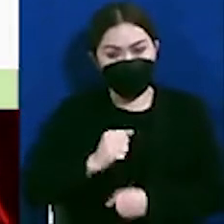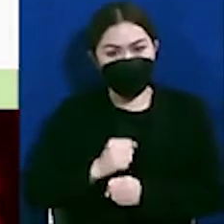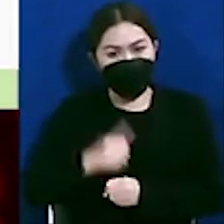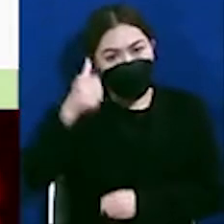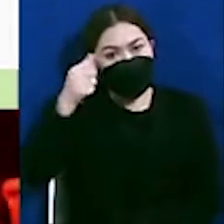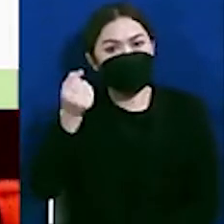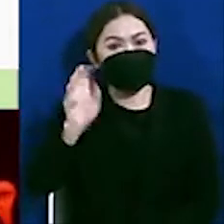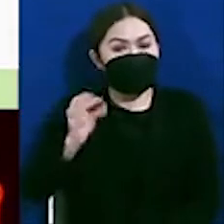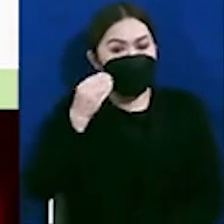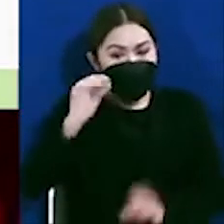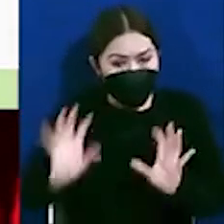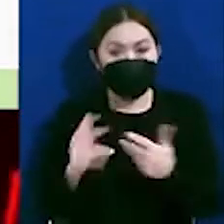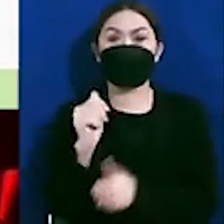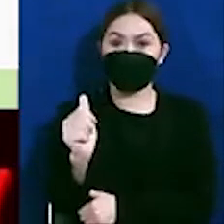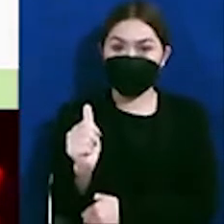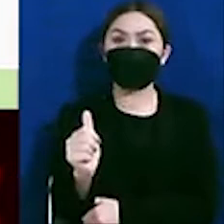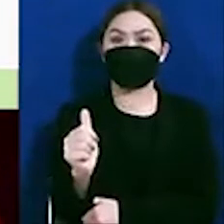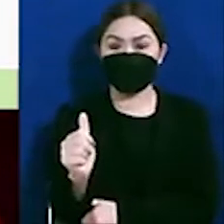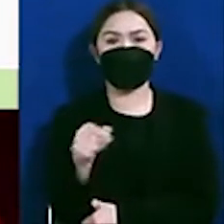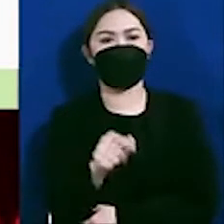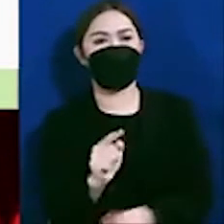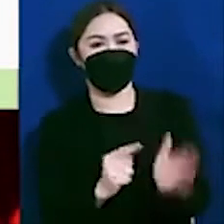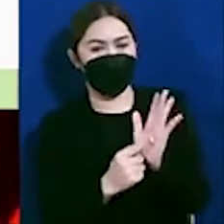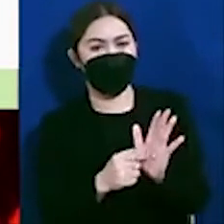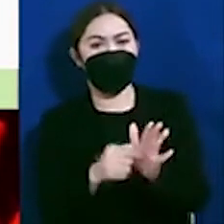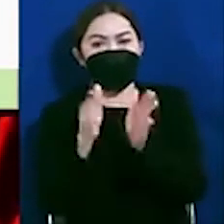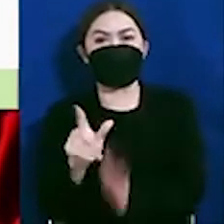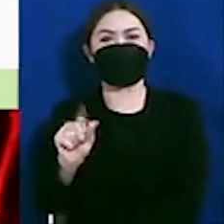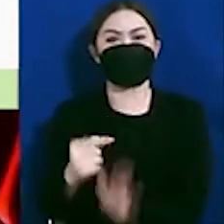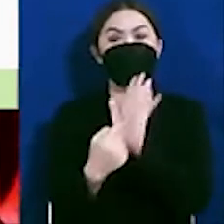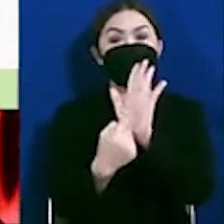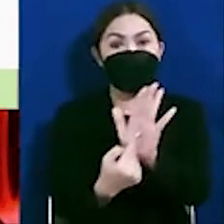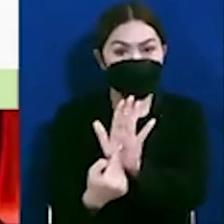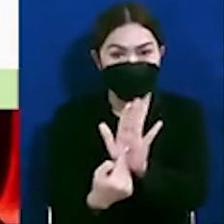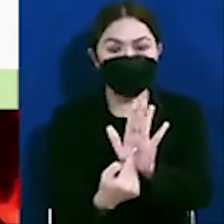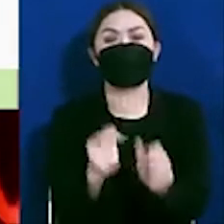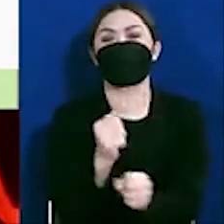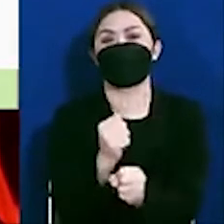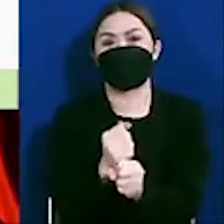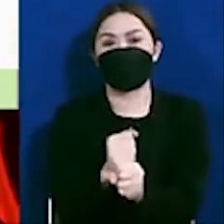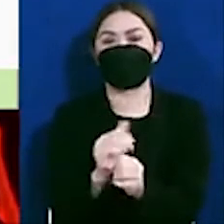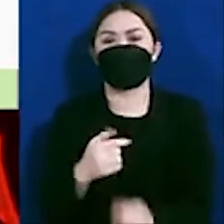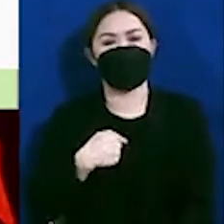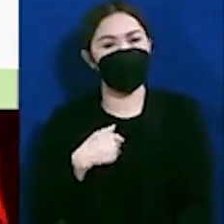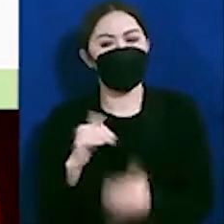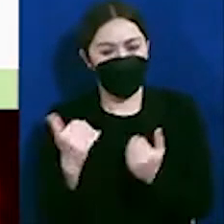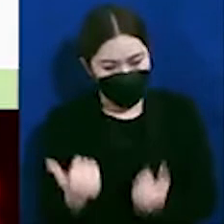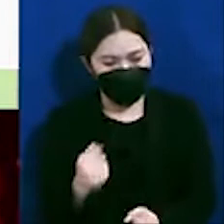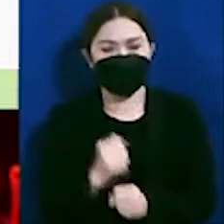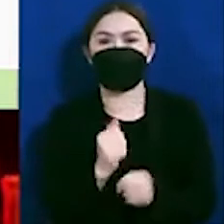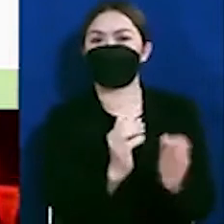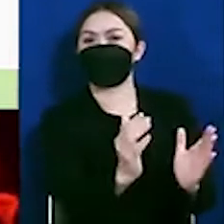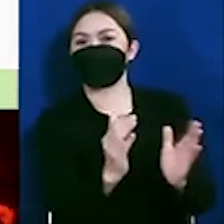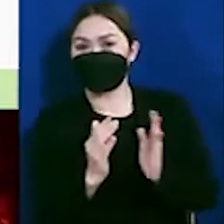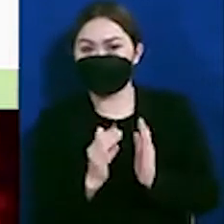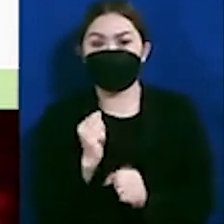กระทั่ง 14วันละหาที่บ้านนะครับนั่นเป็น 20หลายแรกที่เราทำเป็น Pilotที่ราชวิถีซเราถึงกล้ามาทำวันนี้นะครับแล้ว